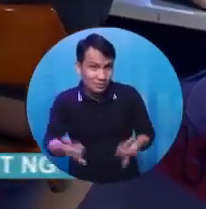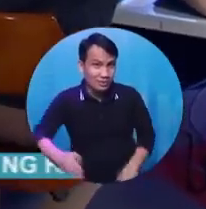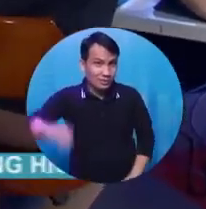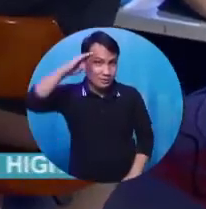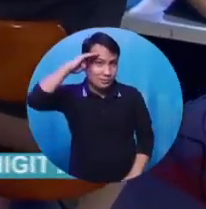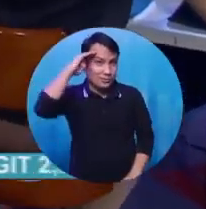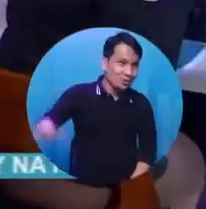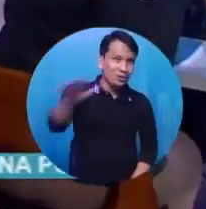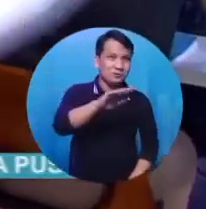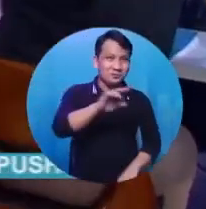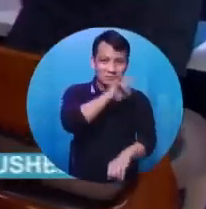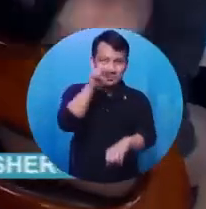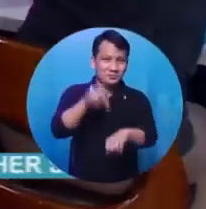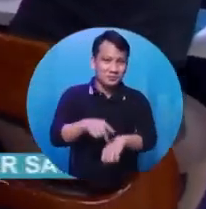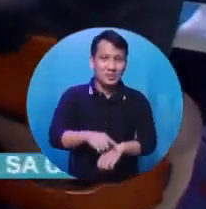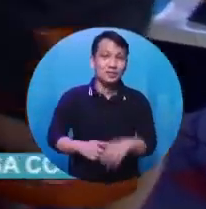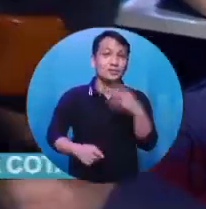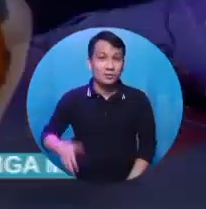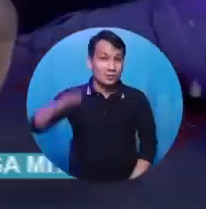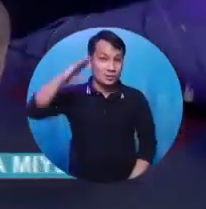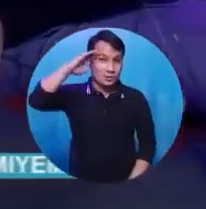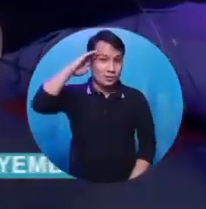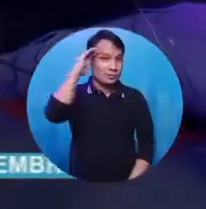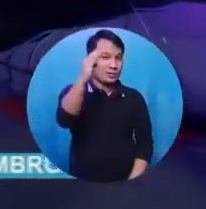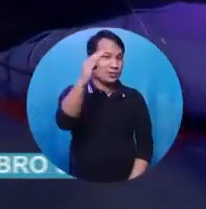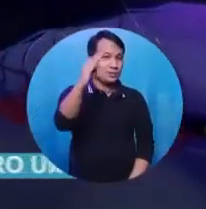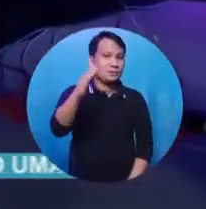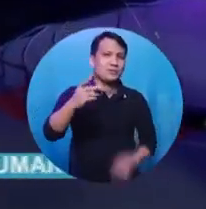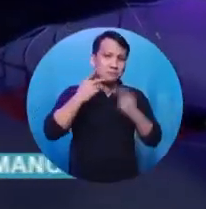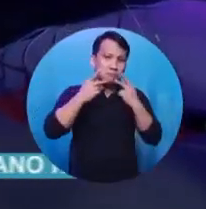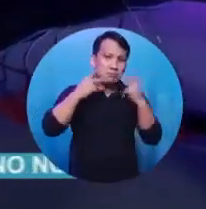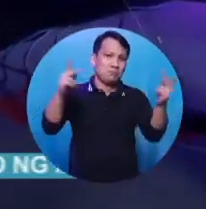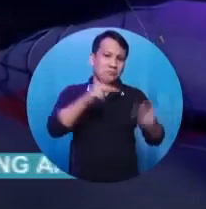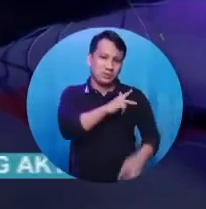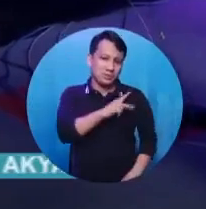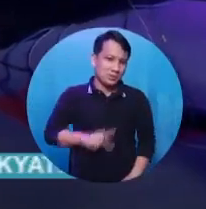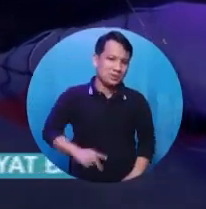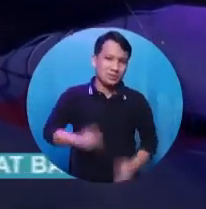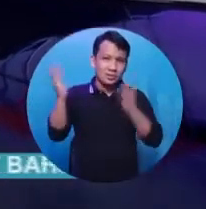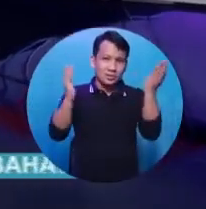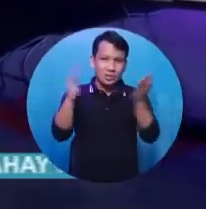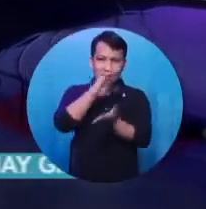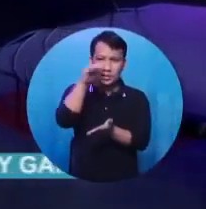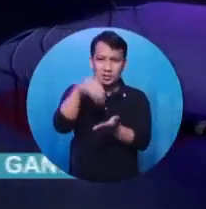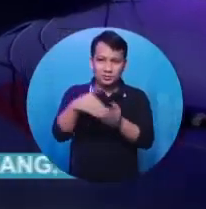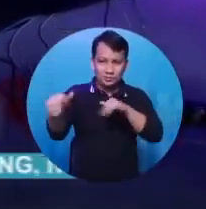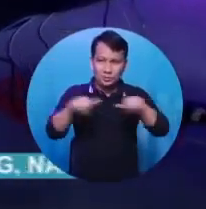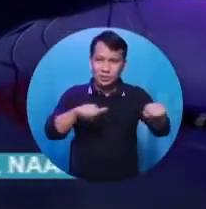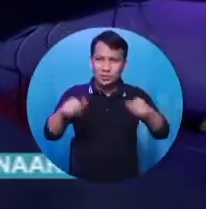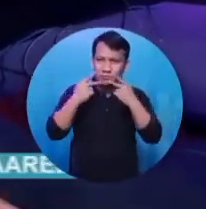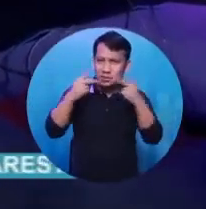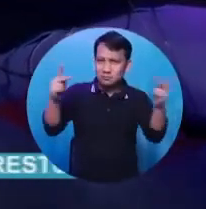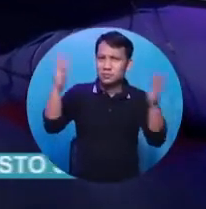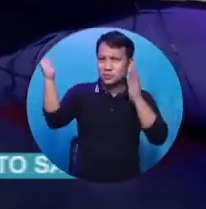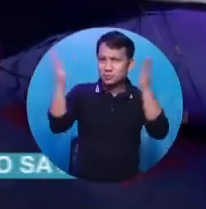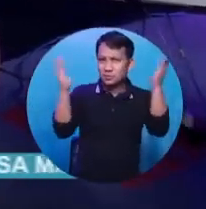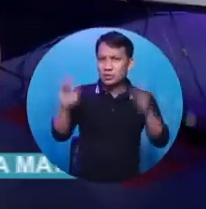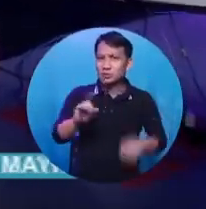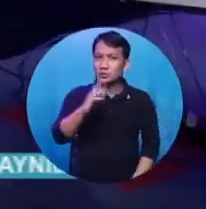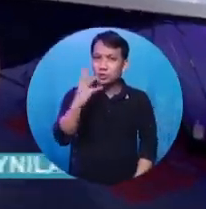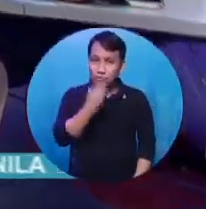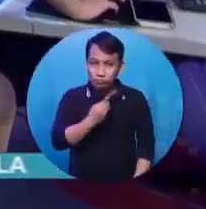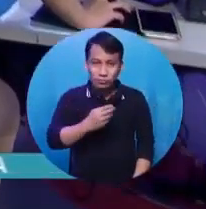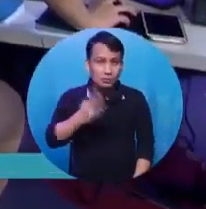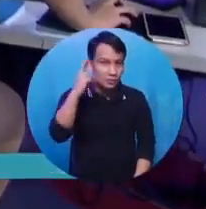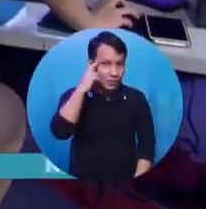ng bayan! Siyempre, sino pa ba yan? Ang hari ng idol, ng action center, ng serbisyo publiko, walang iba kundi si